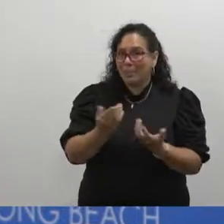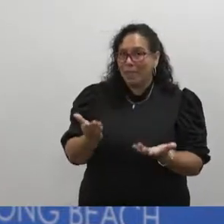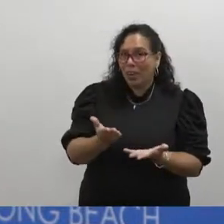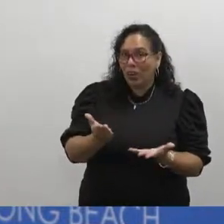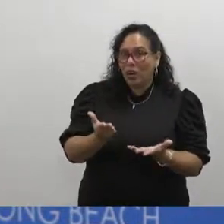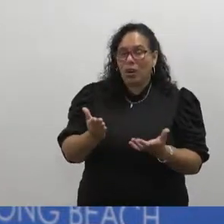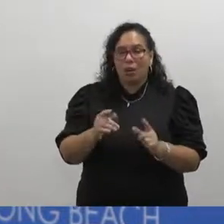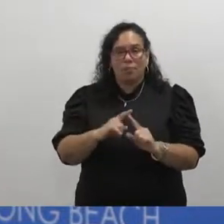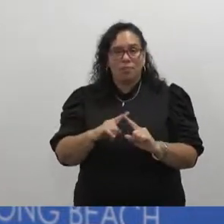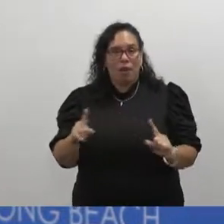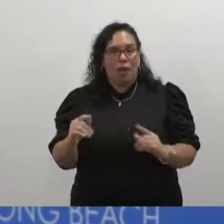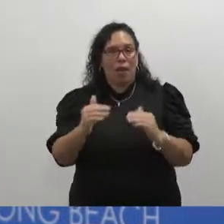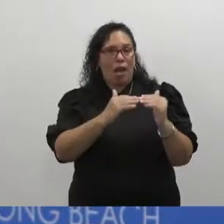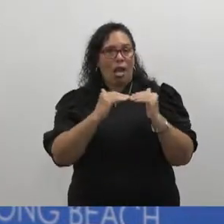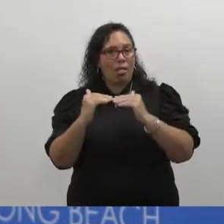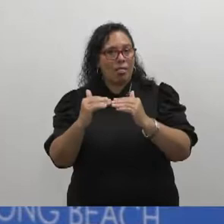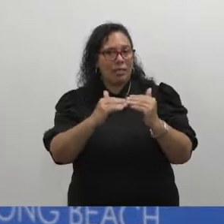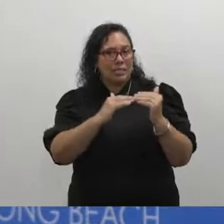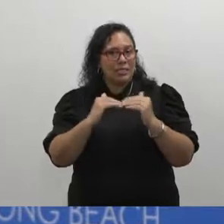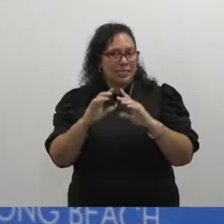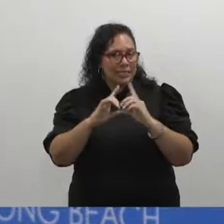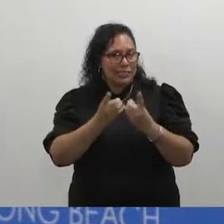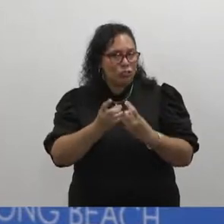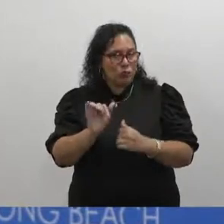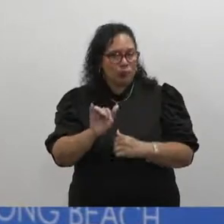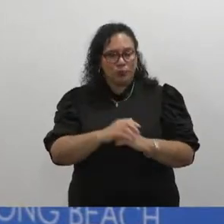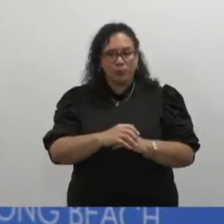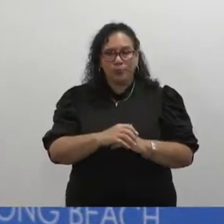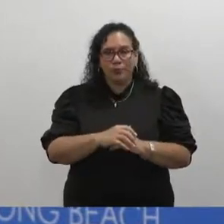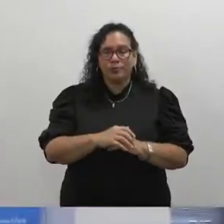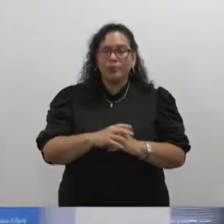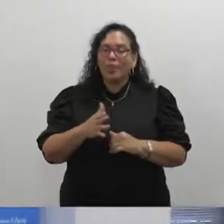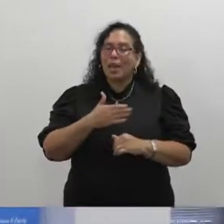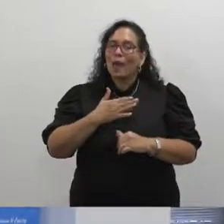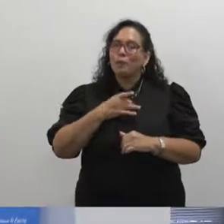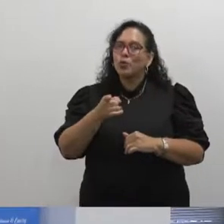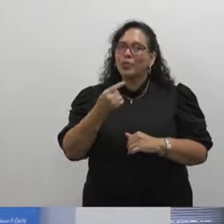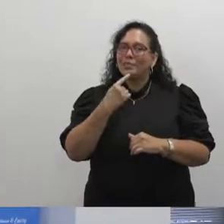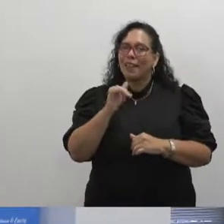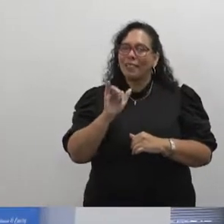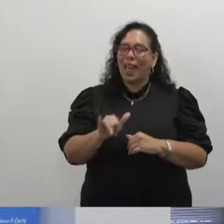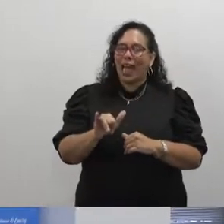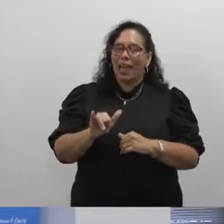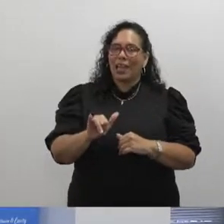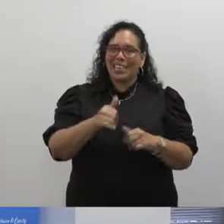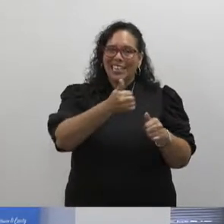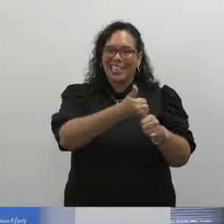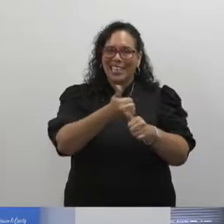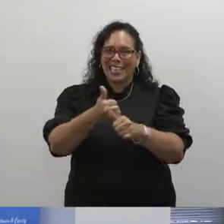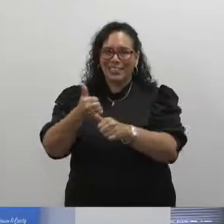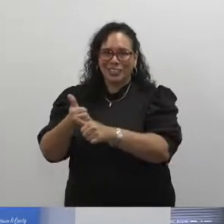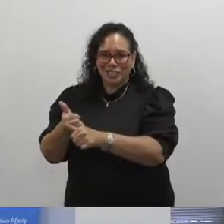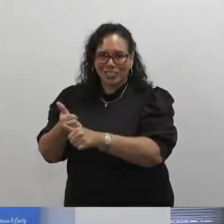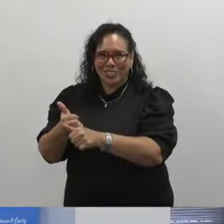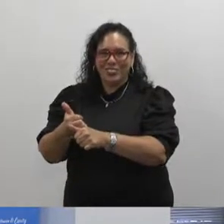mình mình xâm rạp tại cổng tế cứ xâm rạp xa hạ cà rây tu tiền district